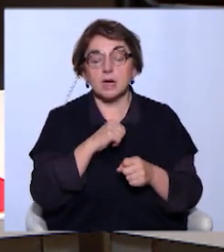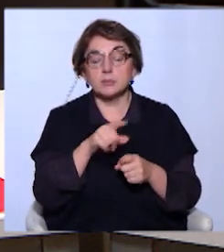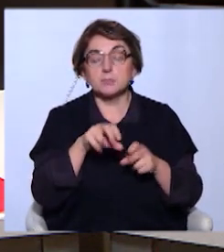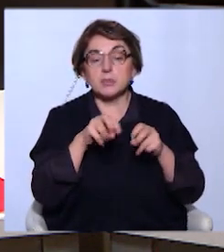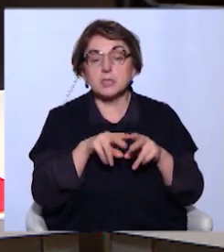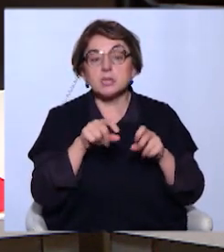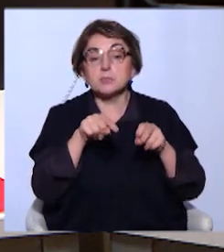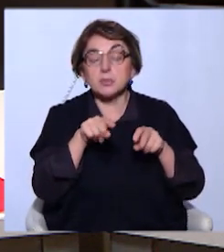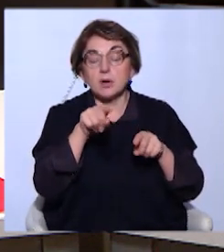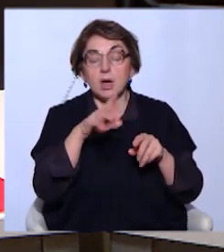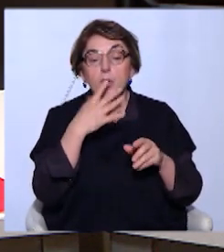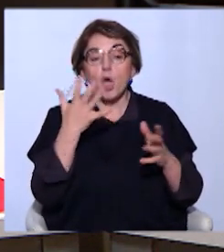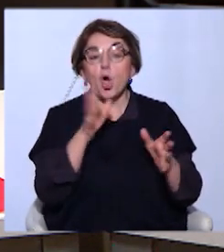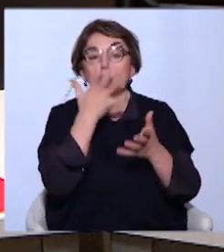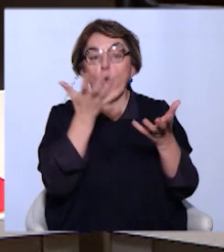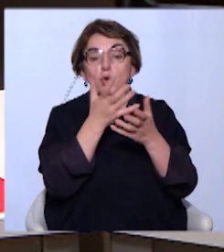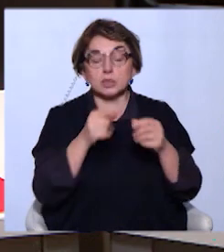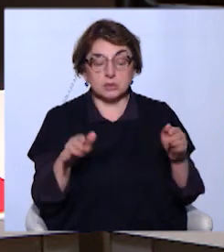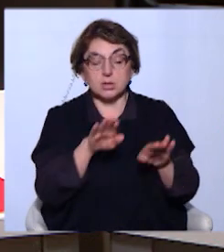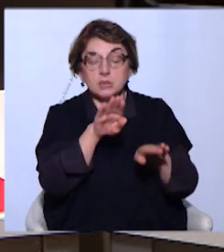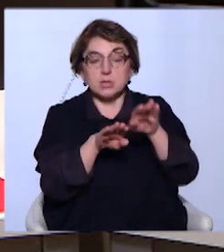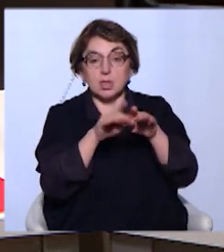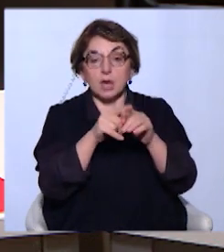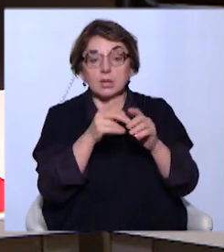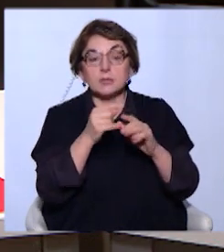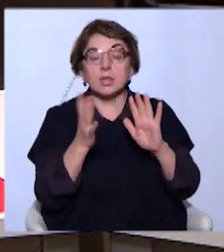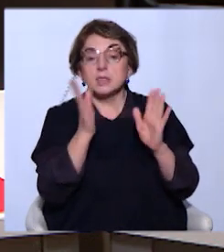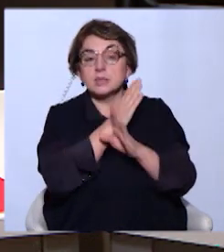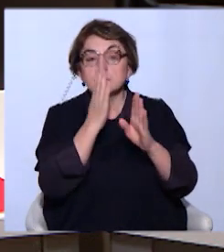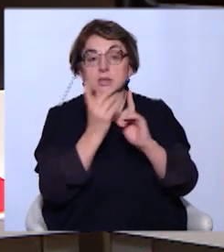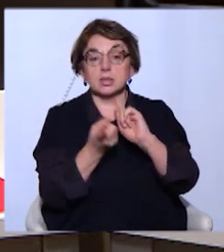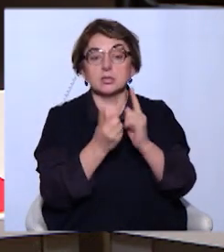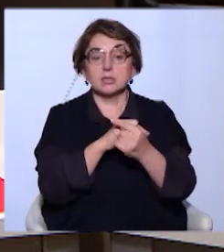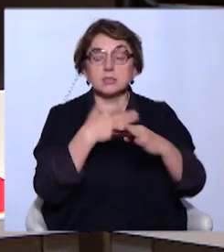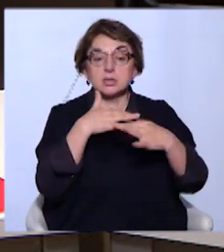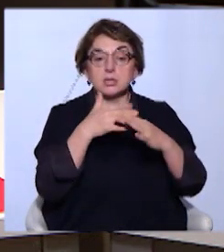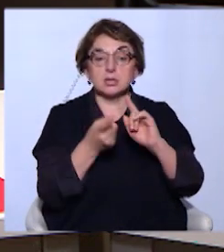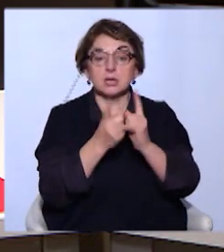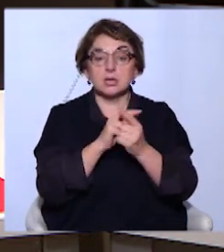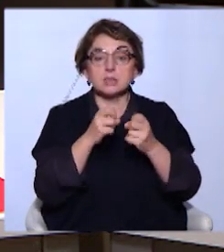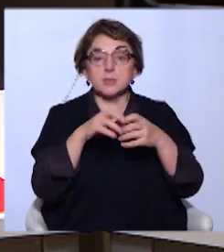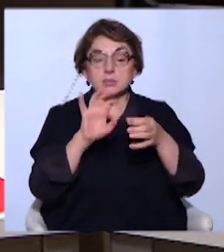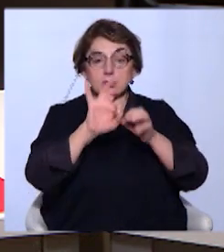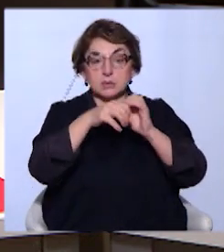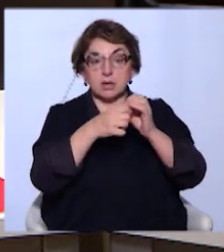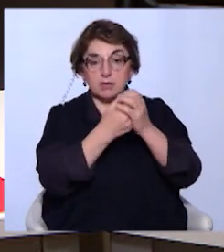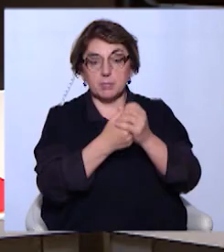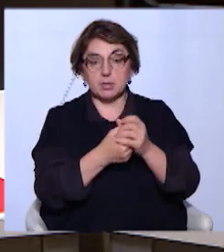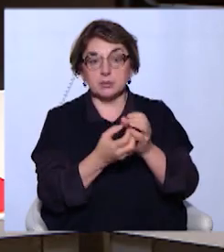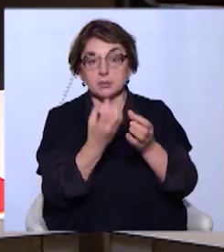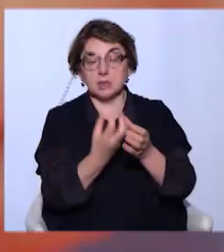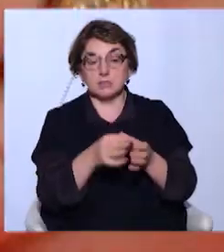შემთხვევაში წყალს? წყალი, რა თქმა უნდა, ამ ორთქლის კონდენსაციას ახდენს, სადაც შემდეგ ორთქლი ისევ სითხედ გადაიქცევა.